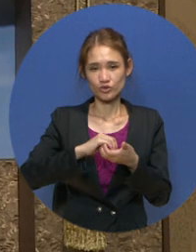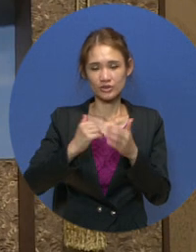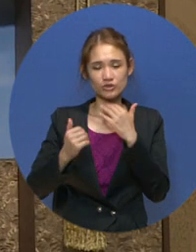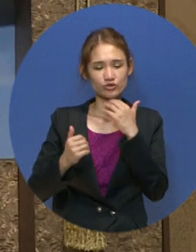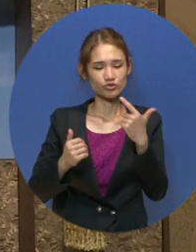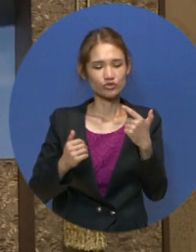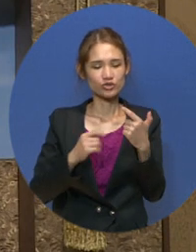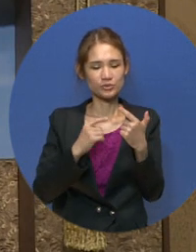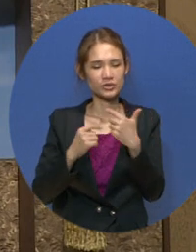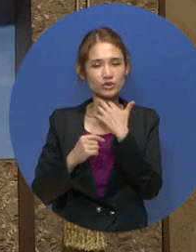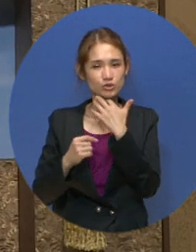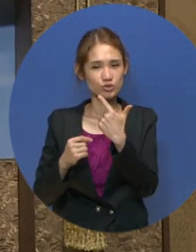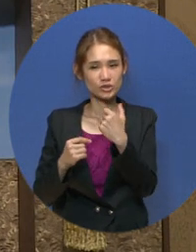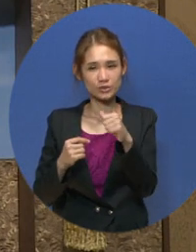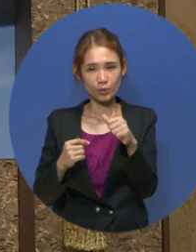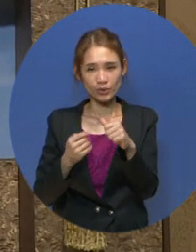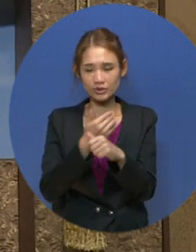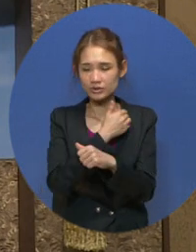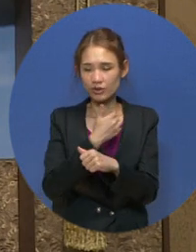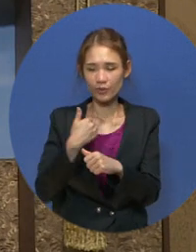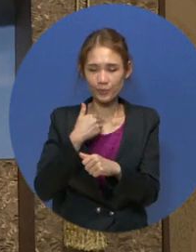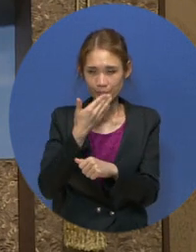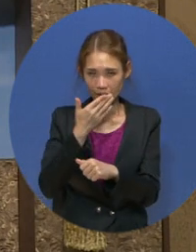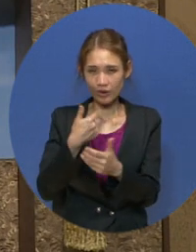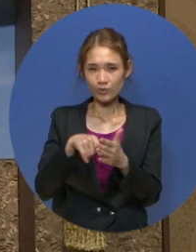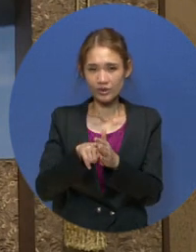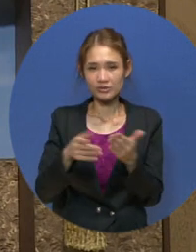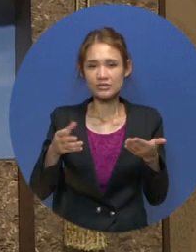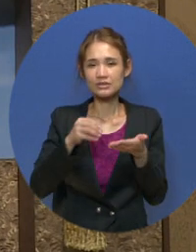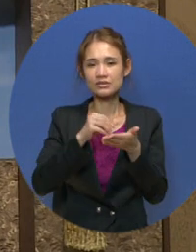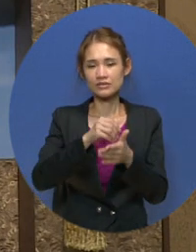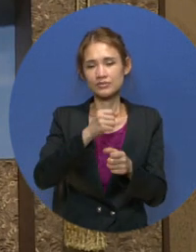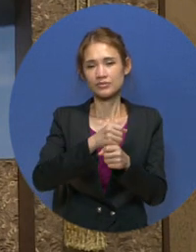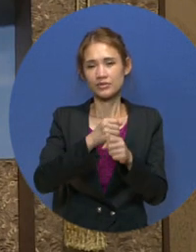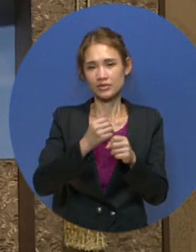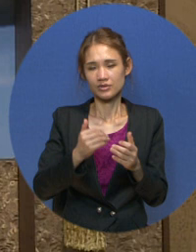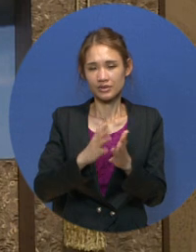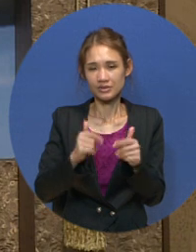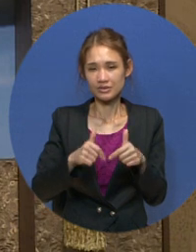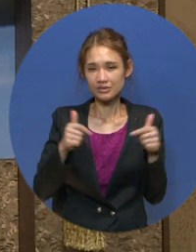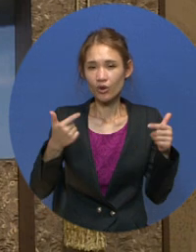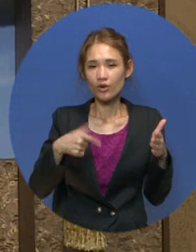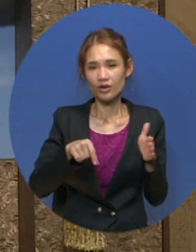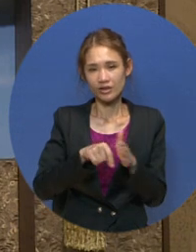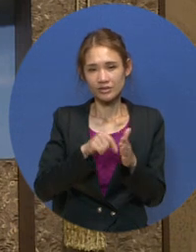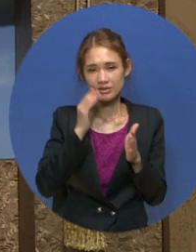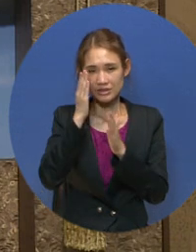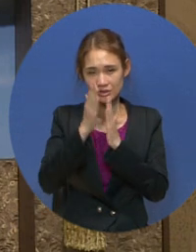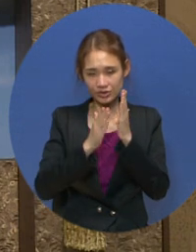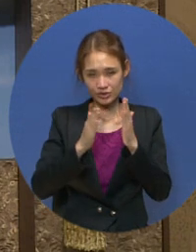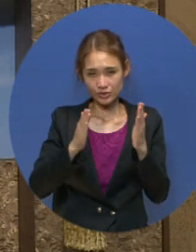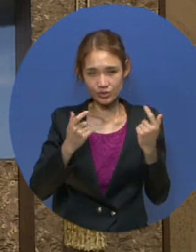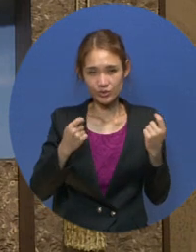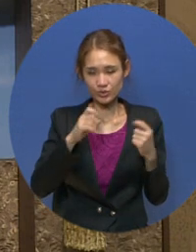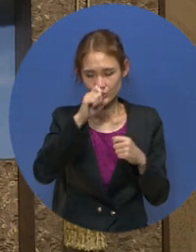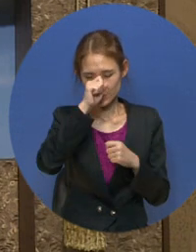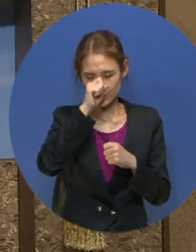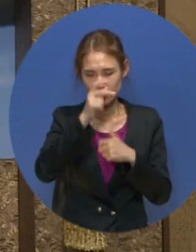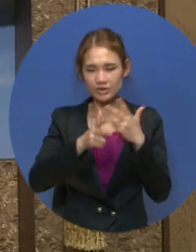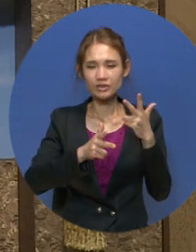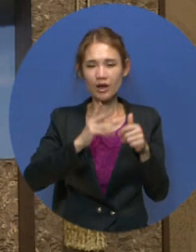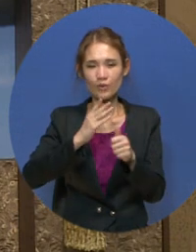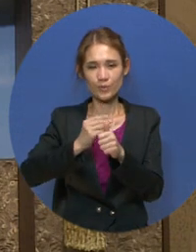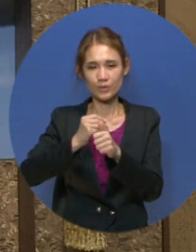60세, 65세가 정년이 보장이 되는 안정적인 일자리가 좀 많이 생겨날 수 있도록 숲스토리가 이런 좋은 사업